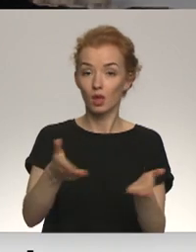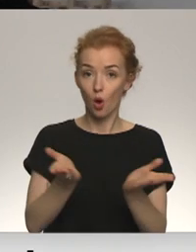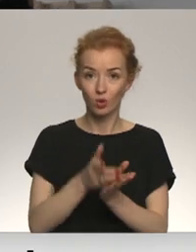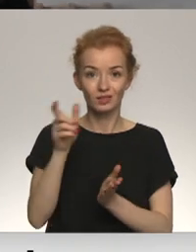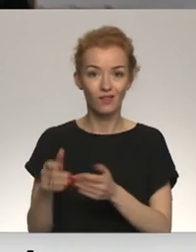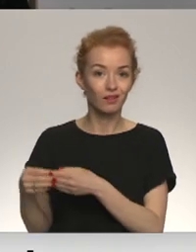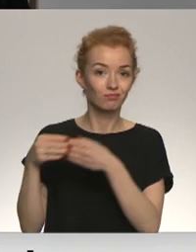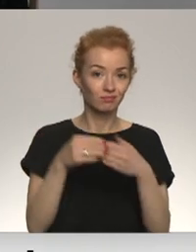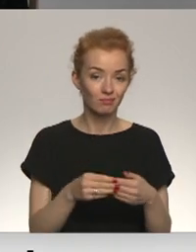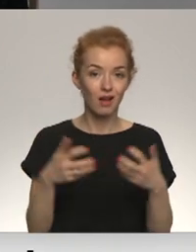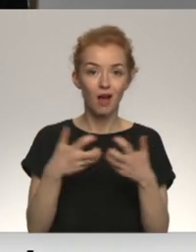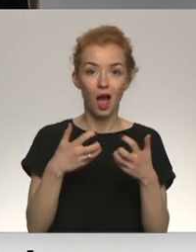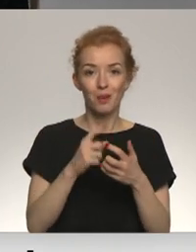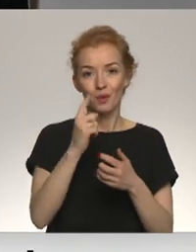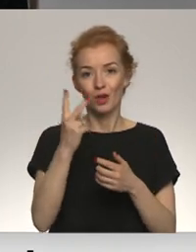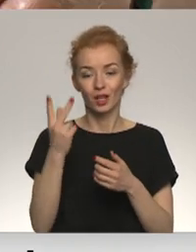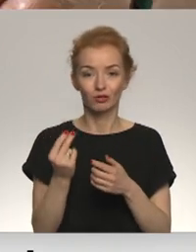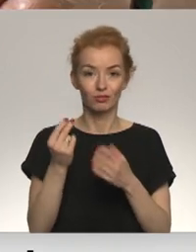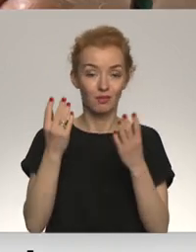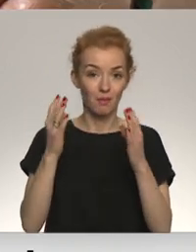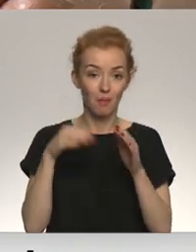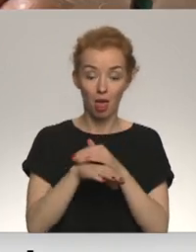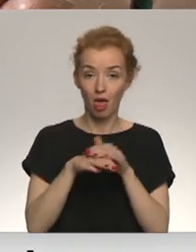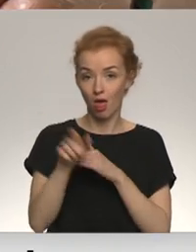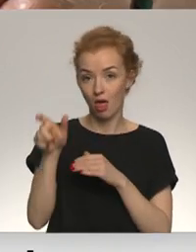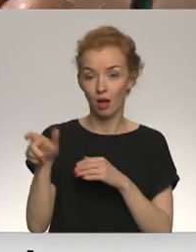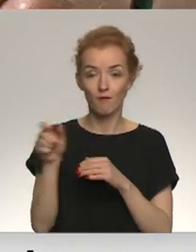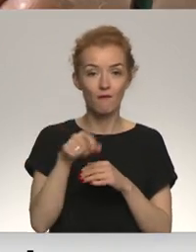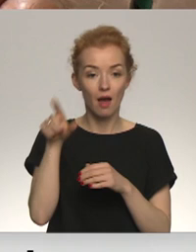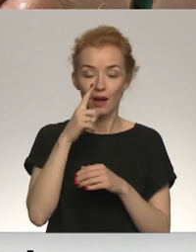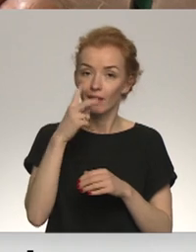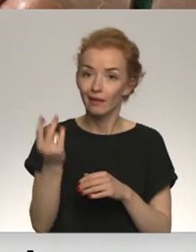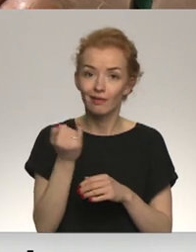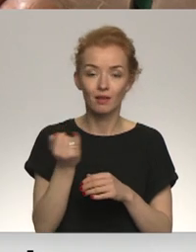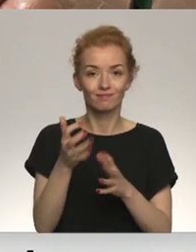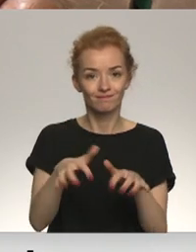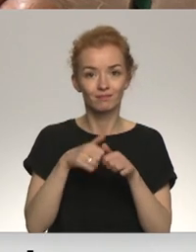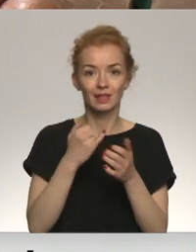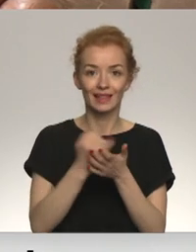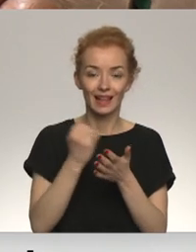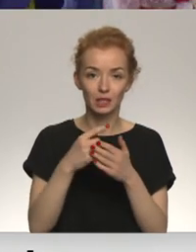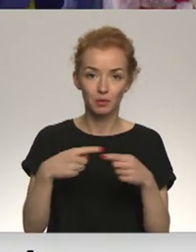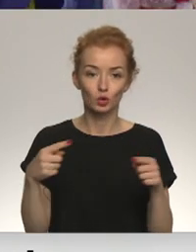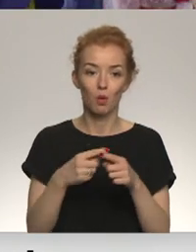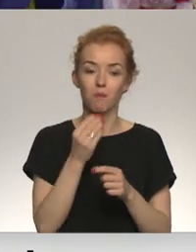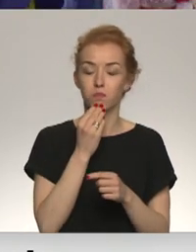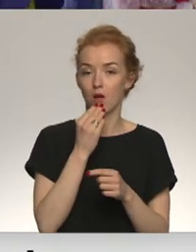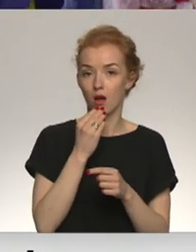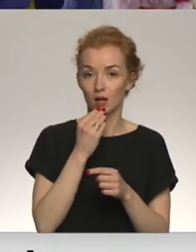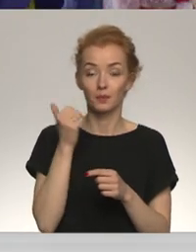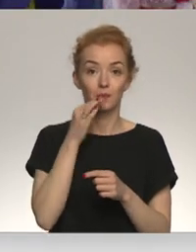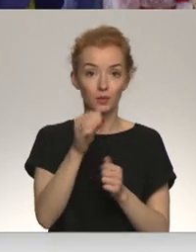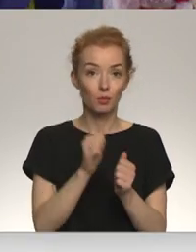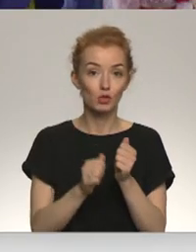cilvēki sanesuši kara pirmajās dienās. Bēgļus pašais gan vairāk interesējot higiēnas, preces un pārtika. Visbiežāk cilvēki